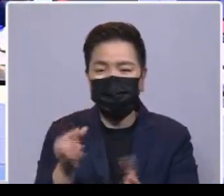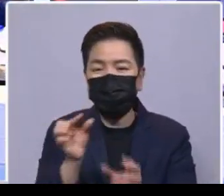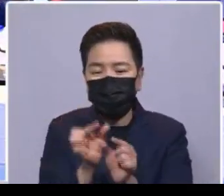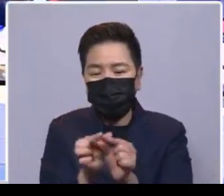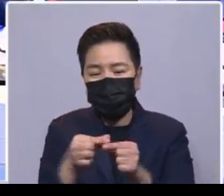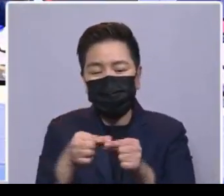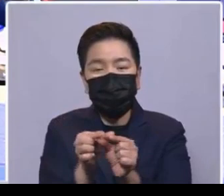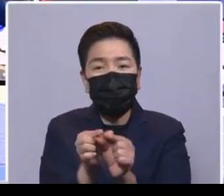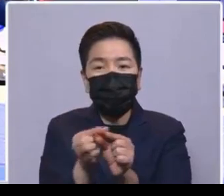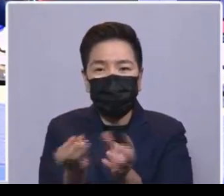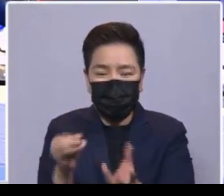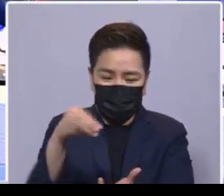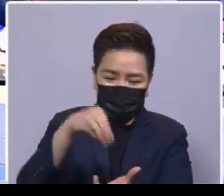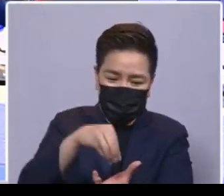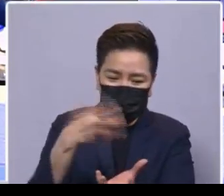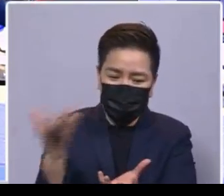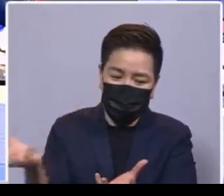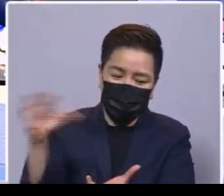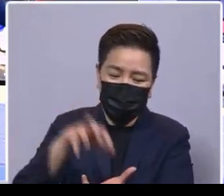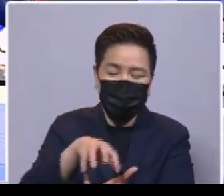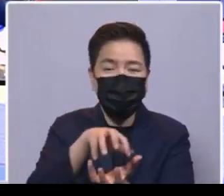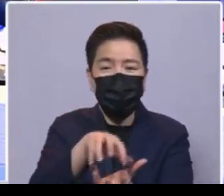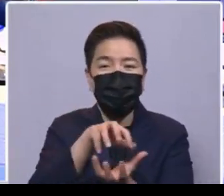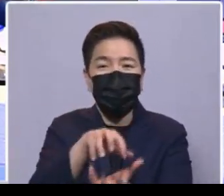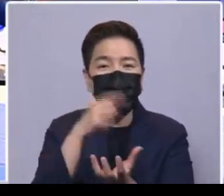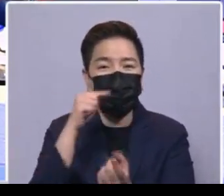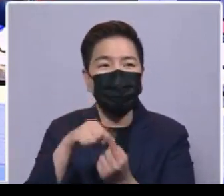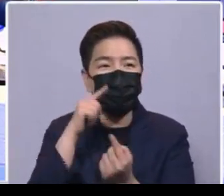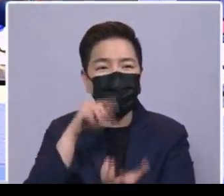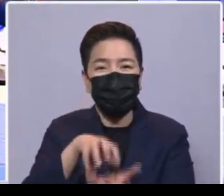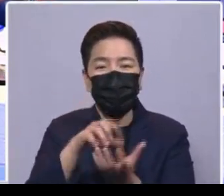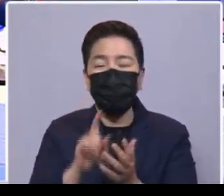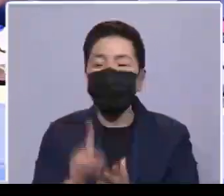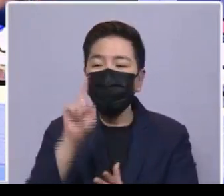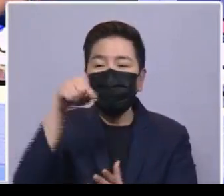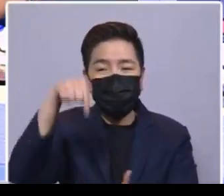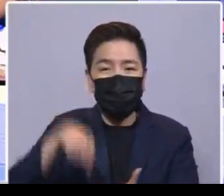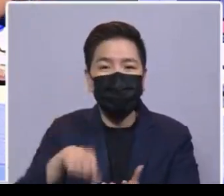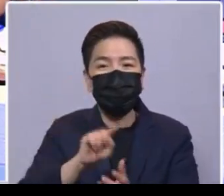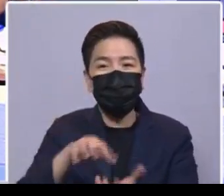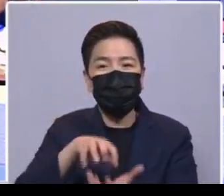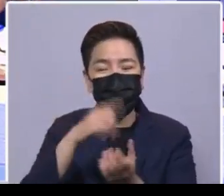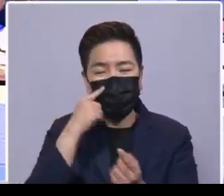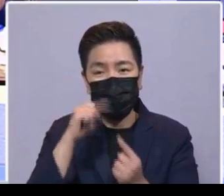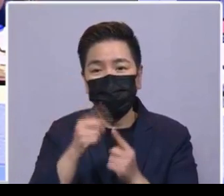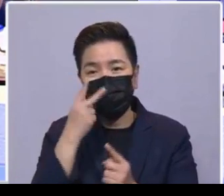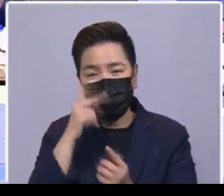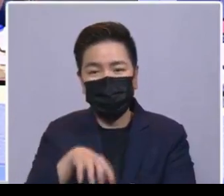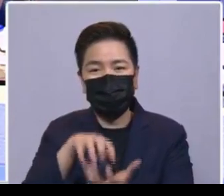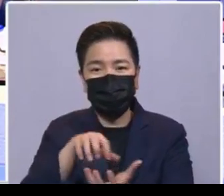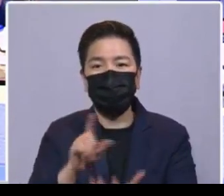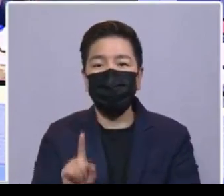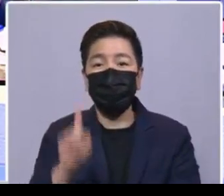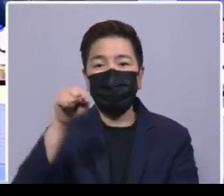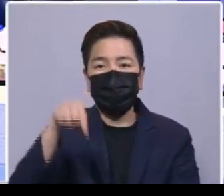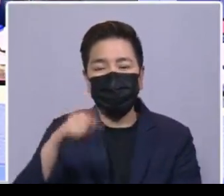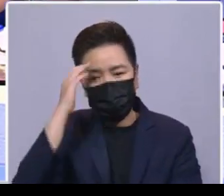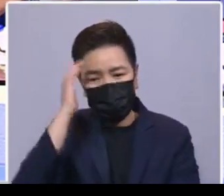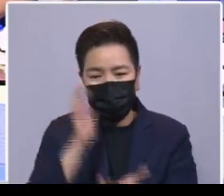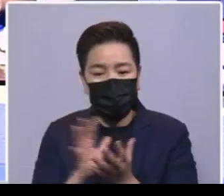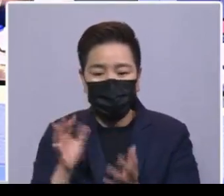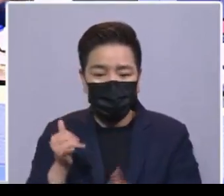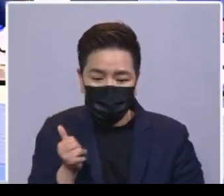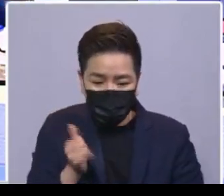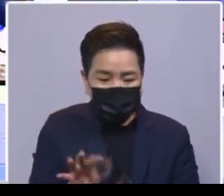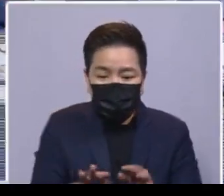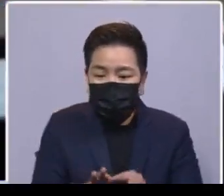าแล้วก็มีกระบวยอยู่แล้วก็เคาะอย่างนี้ว่ามันจะออกสูงหรือออกต่ำเลย นี่ค่ะจะสูงหรือต่ำไม่รู้แต่ตำรวจไปก็กระจัดกระจ